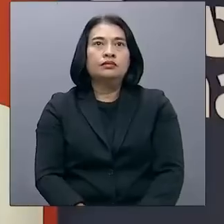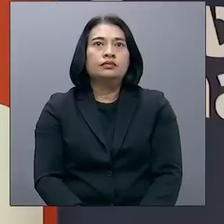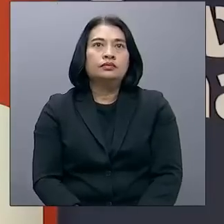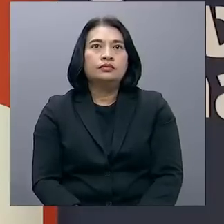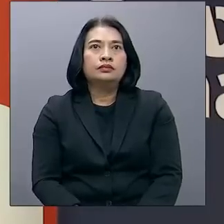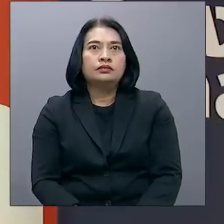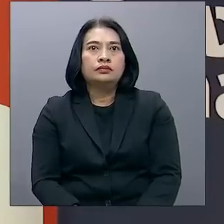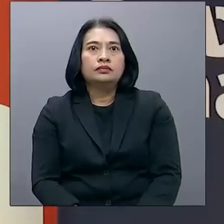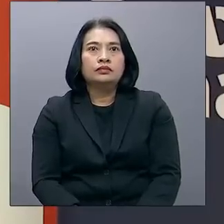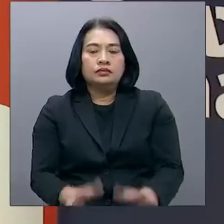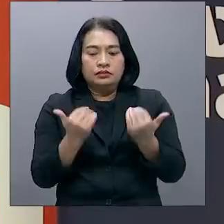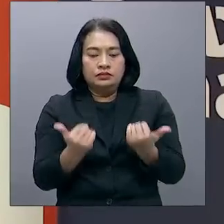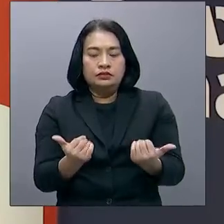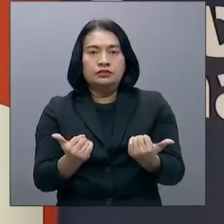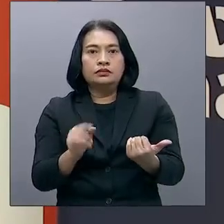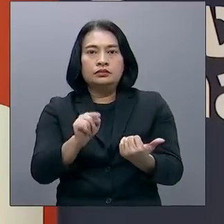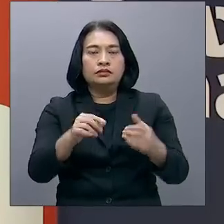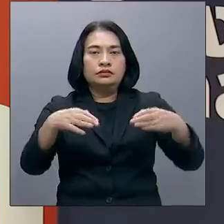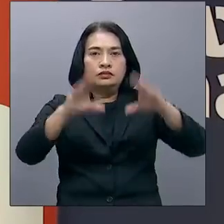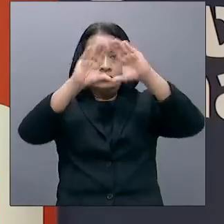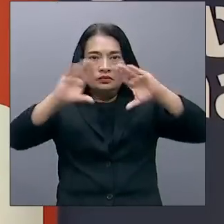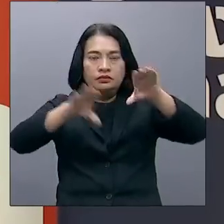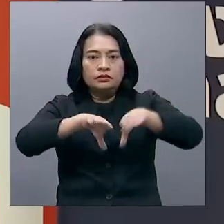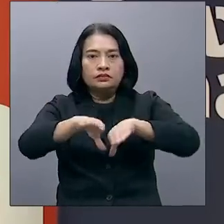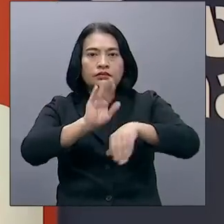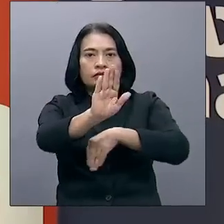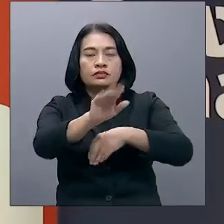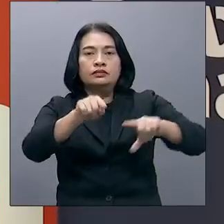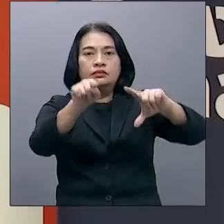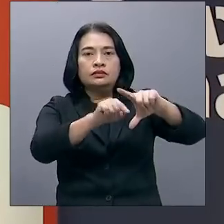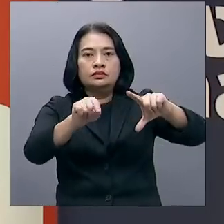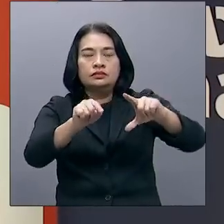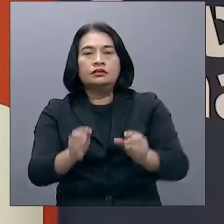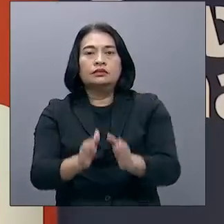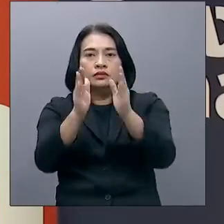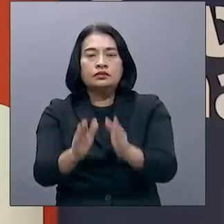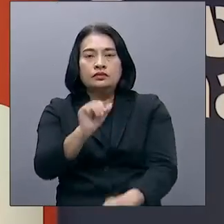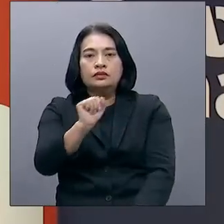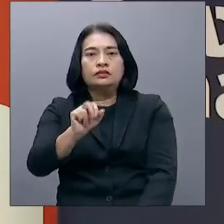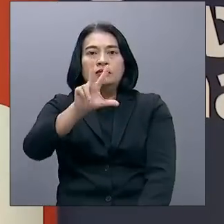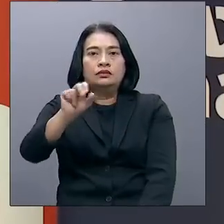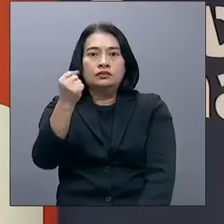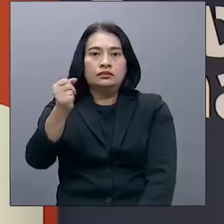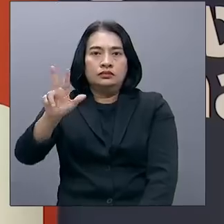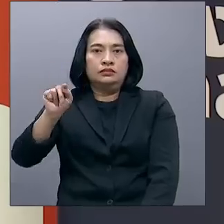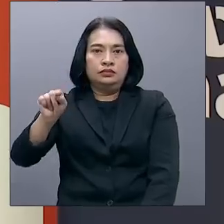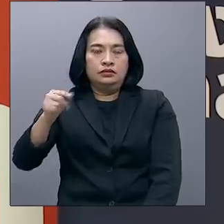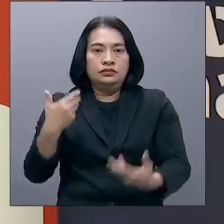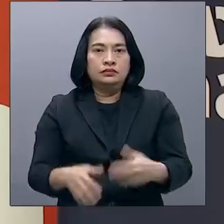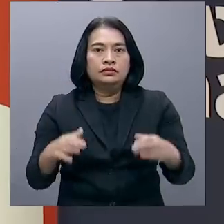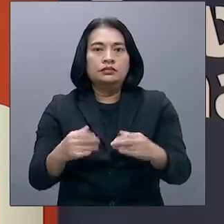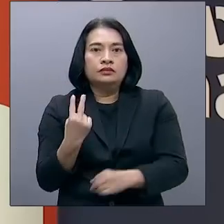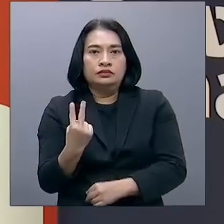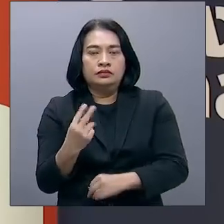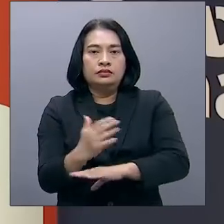ค่ะและแม้ตอนนี้นะคะการจัดตั้งรัฐบาลภายใต้การนำของพรรคก้าวไกลจะมี313เสียงค่ะแต่ว่าก็มี2พรรคการเมืองนะ